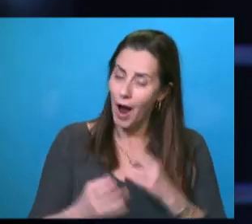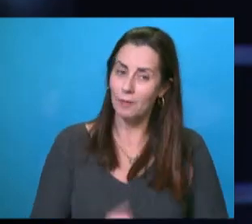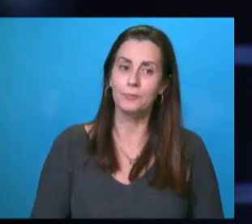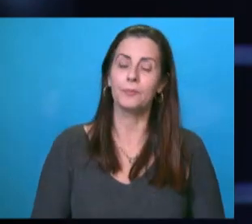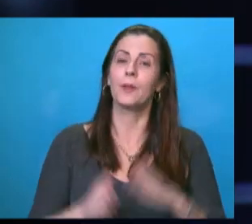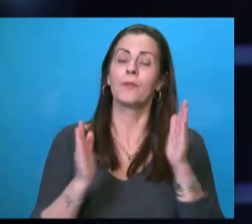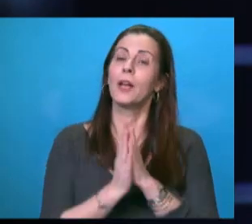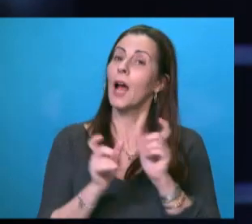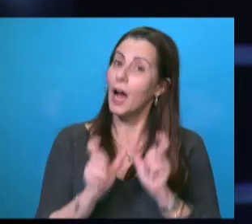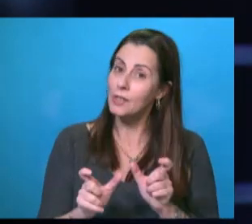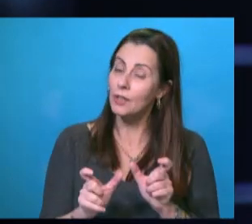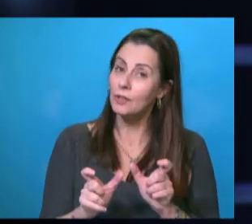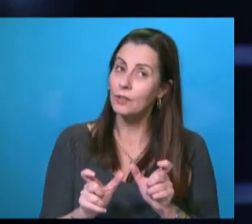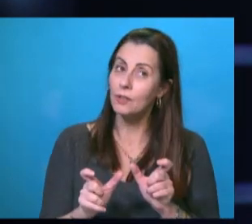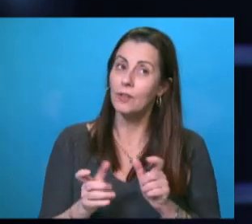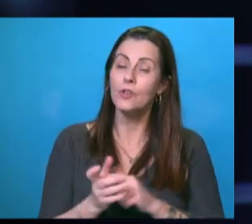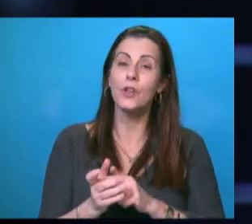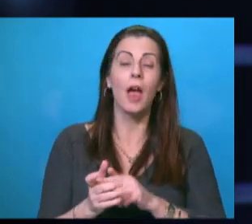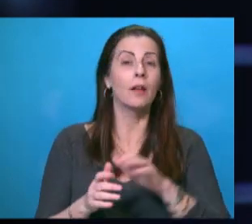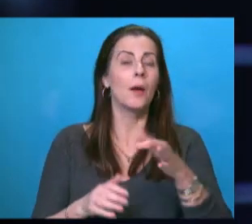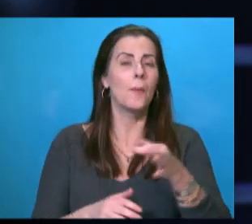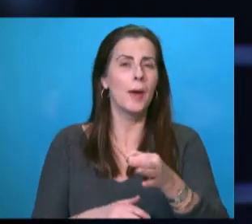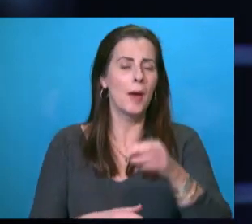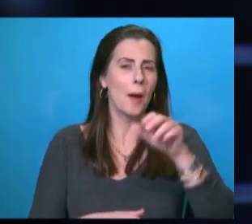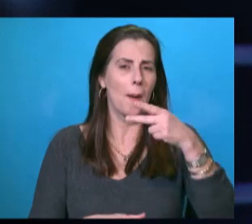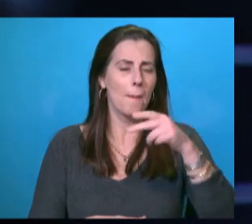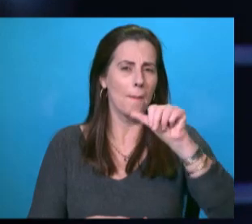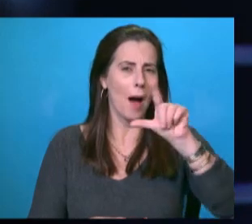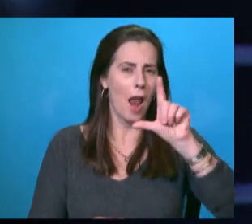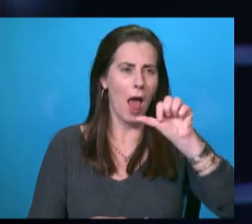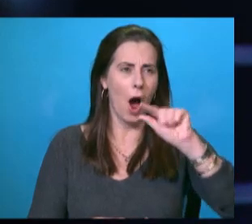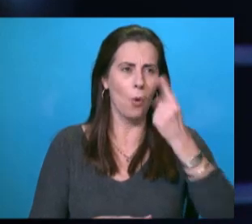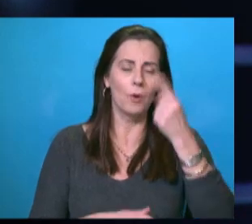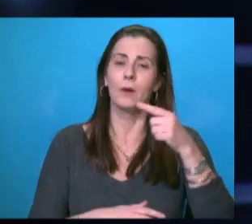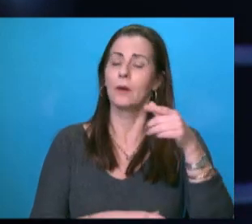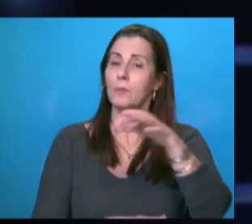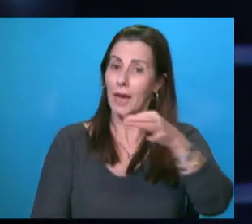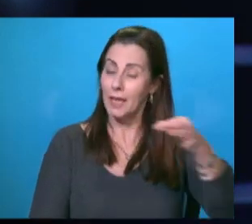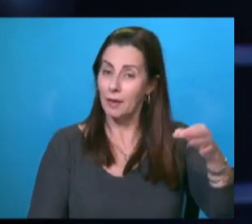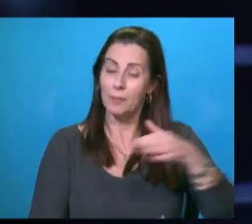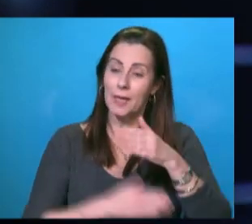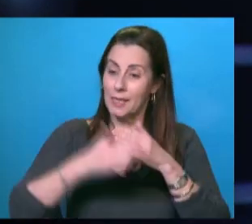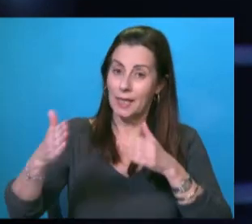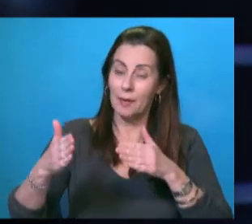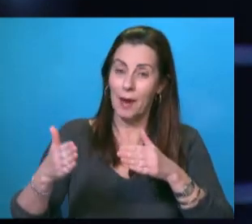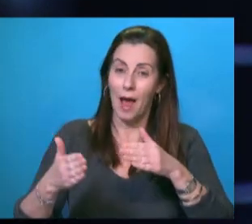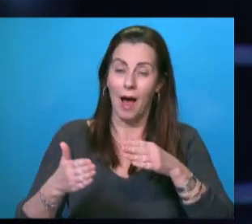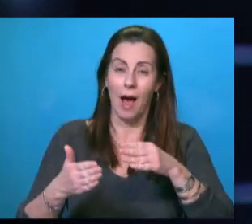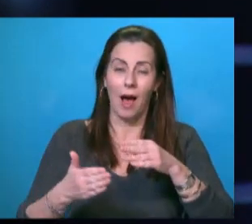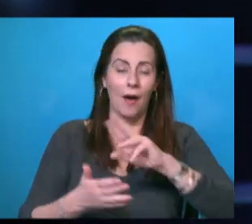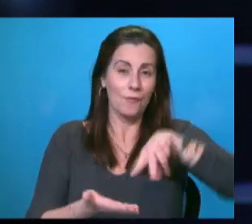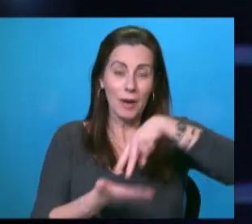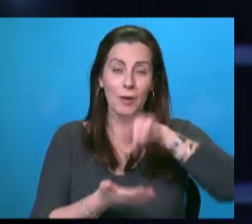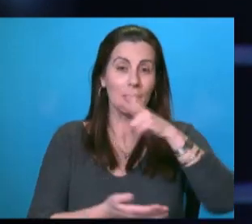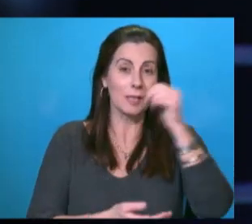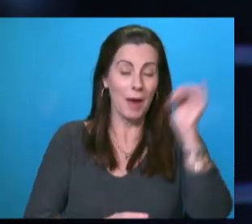חסינות של שוניות האלמוגים באיי פלאו שבאוקיינוס השקט. מדינת האיים שנמצאת מזרחית לפיליפינים וחיים בה כ-20 אלף